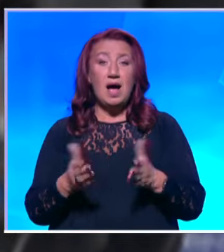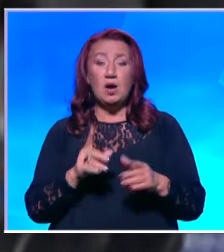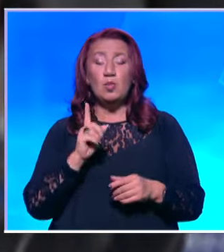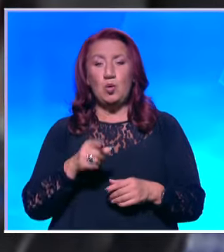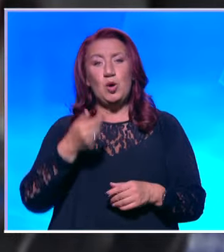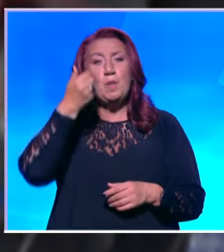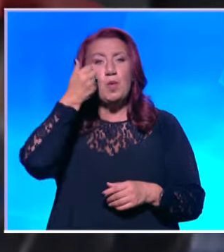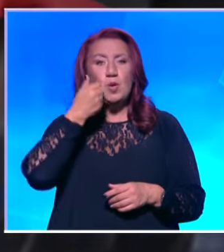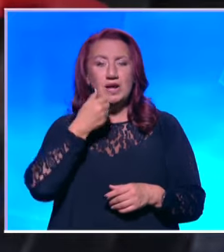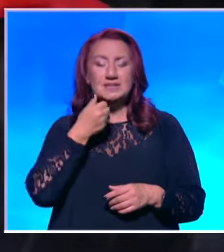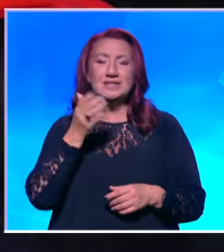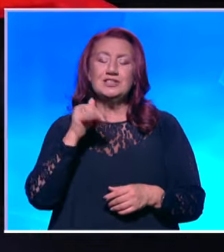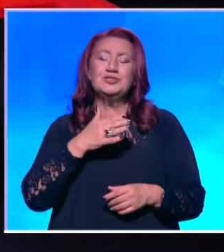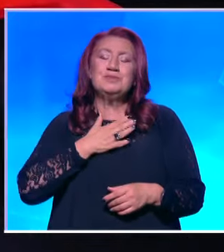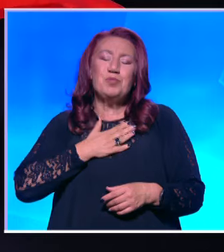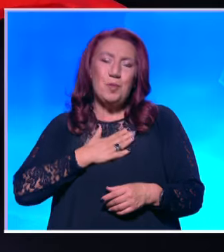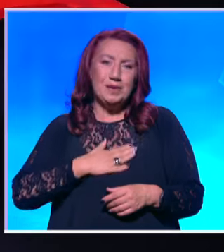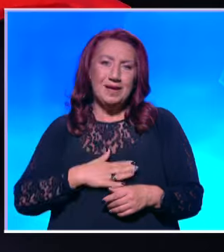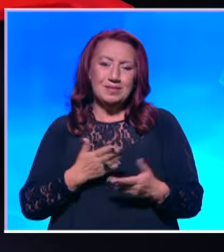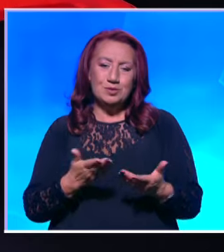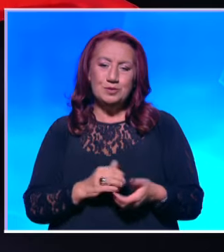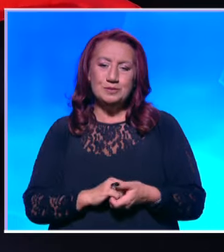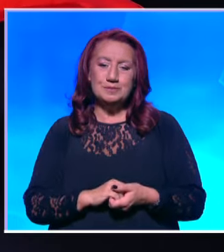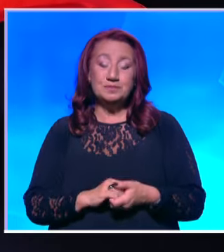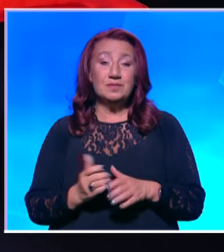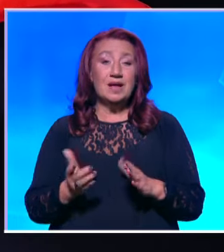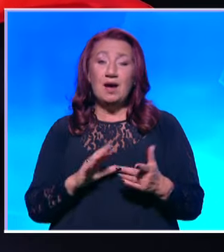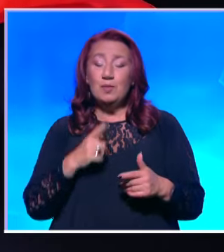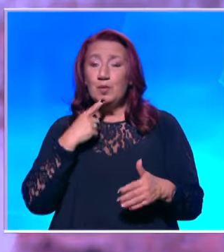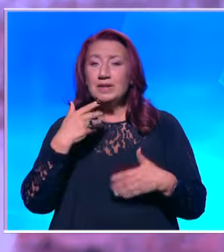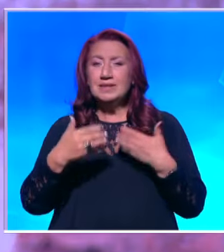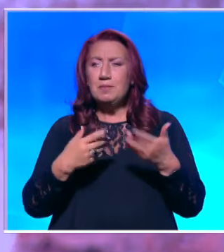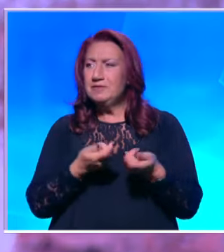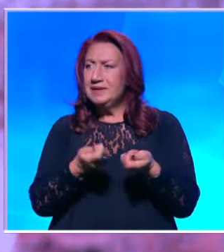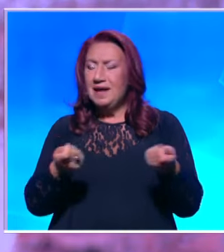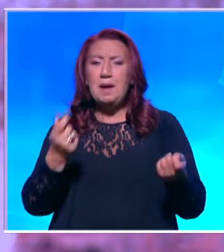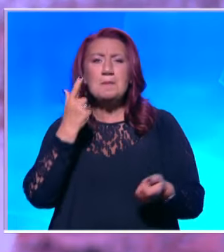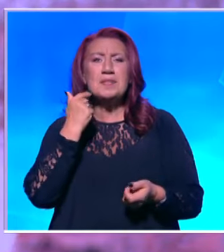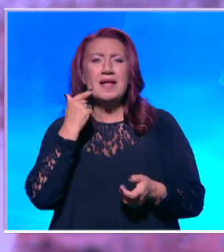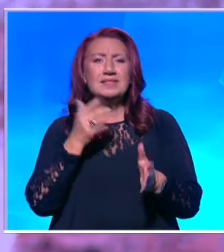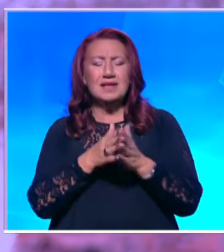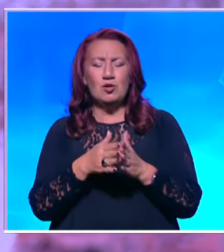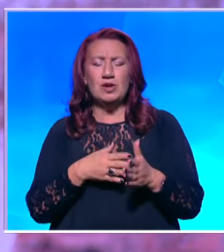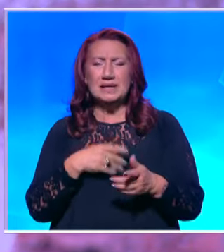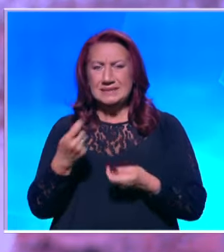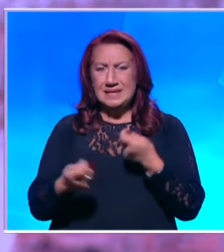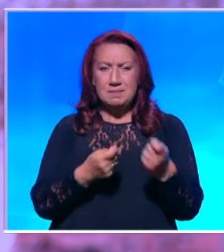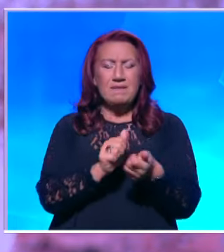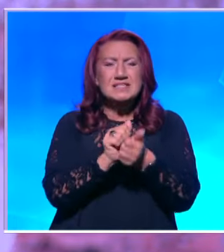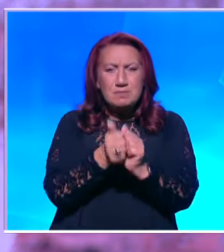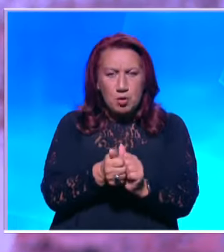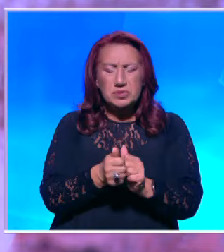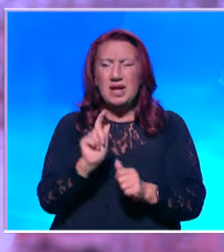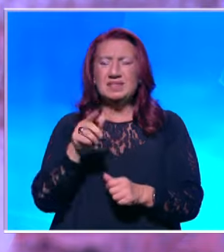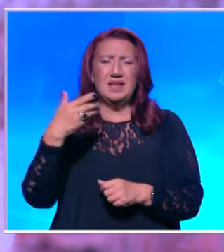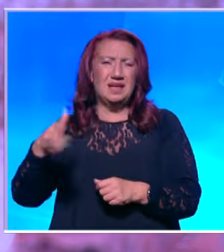страната ще ми бъде много приятно ако мога да повлияя на младежите да се занимават със спорт а не да се занимават с други неща